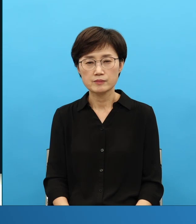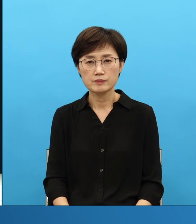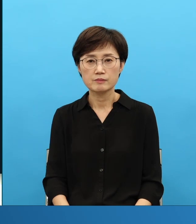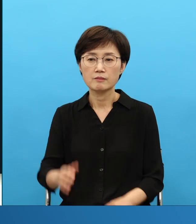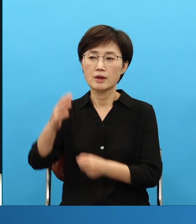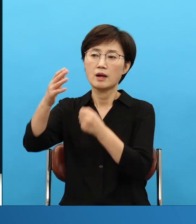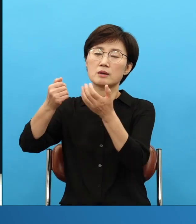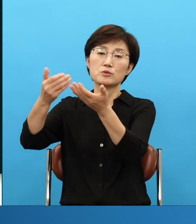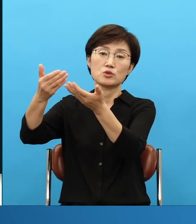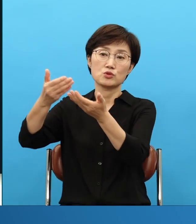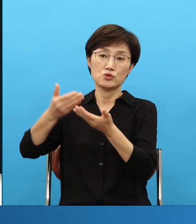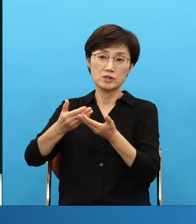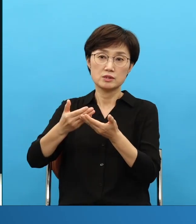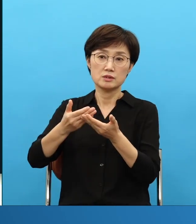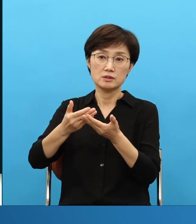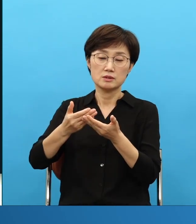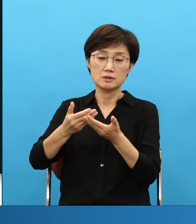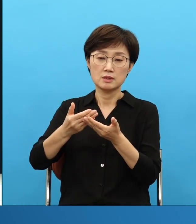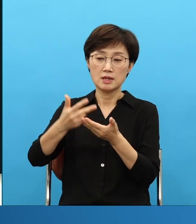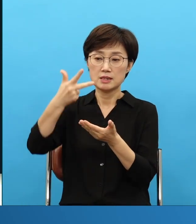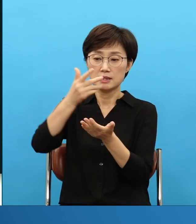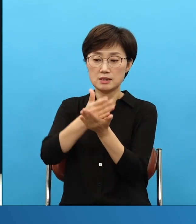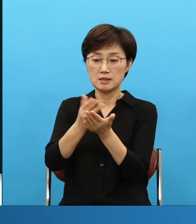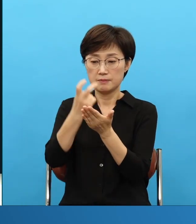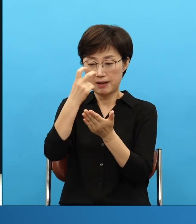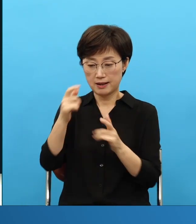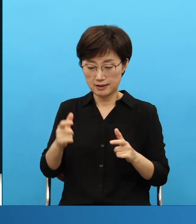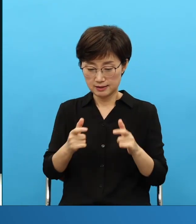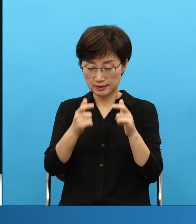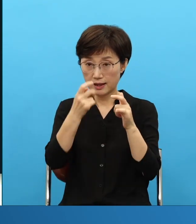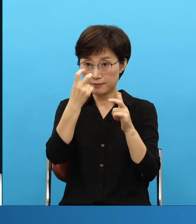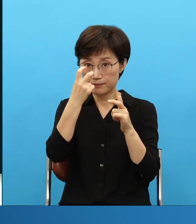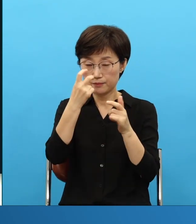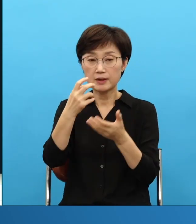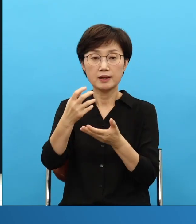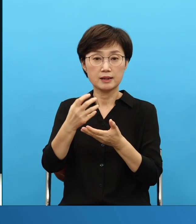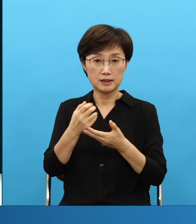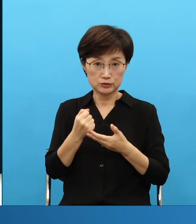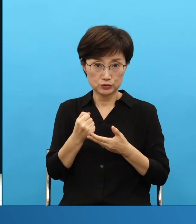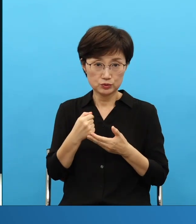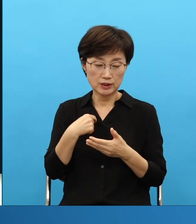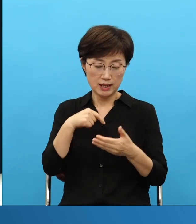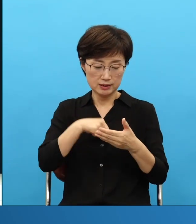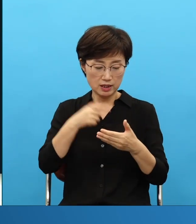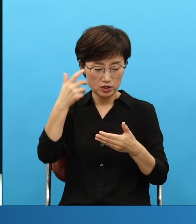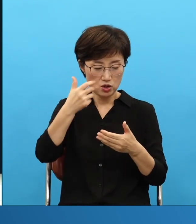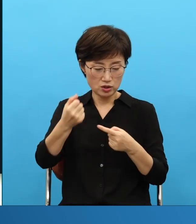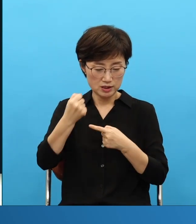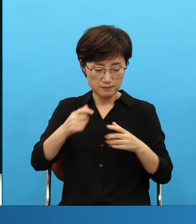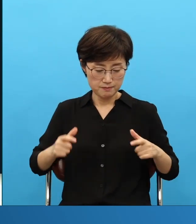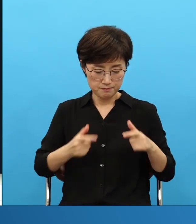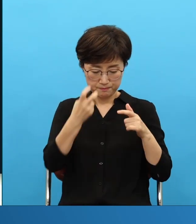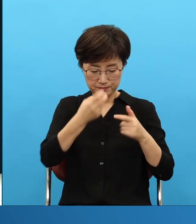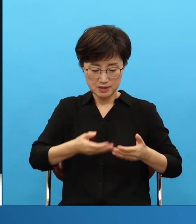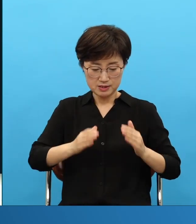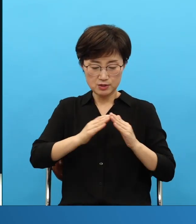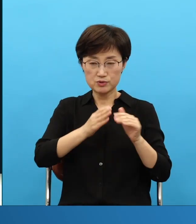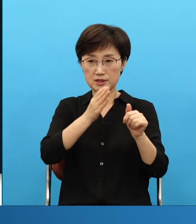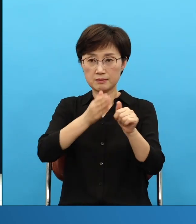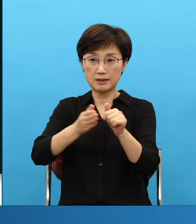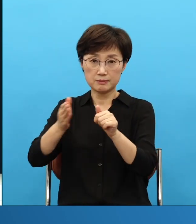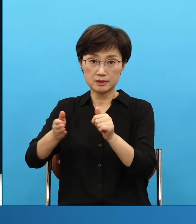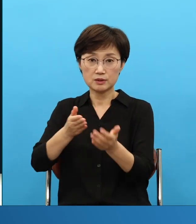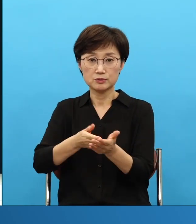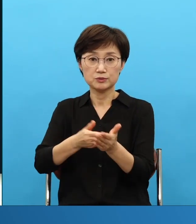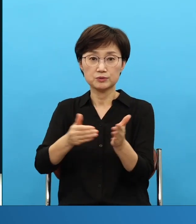하나님이 주신 7망대를 매일 기도로 누리며 먼저 내 안에 영적 망대를 세우는 응답 누리시기 바랍니다.